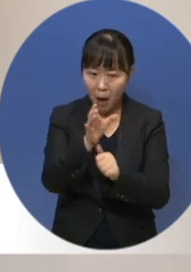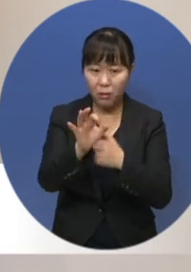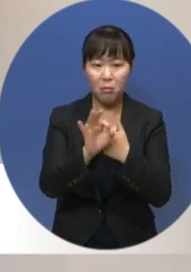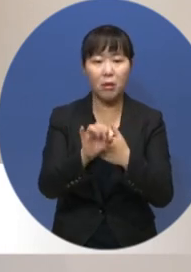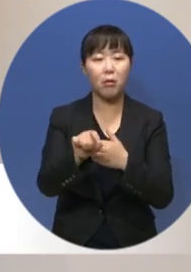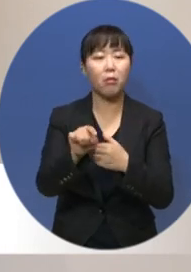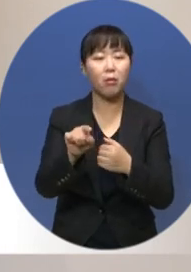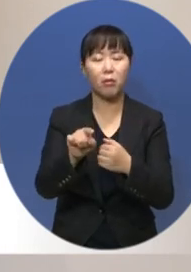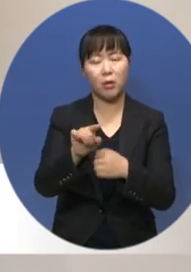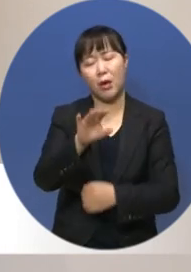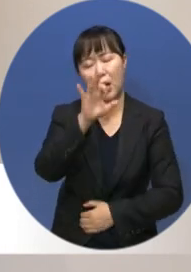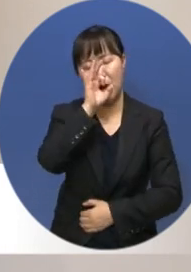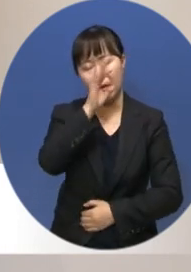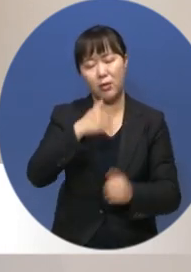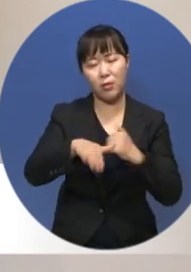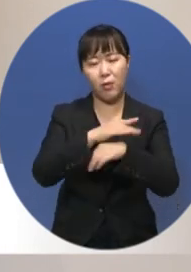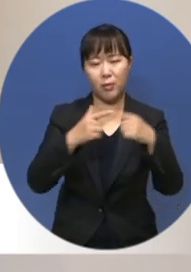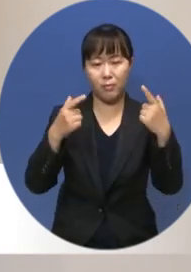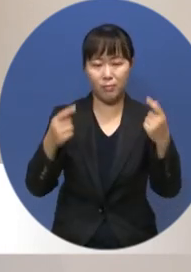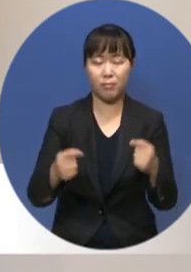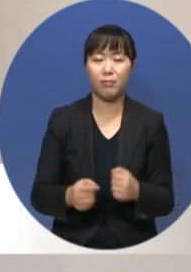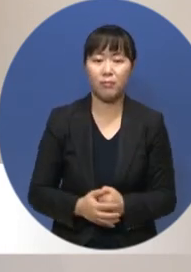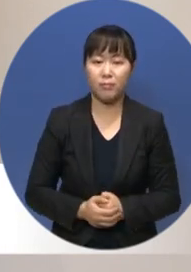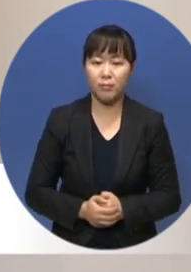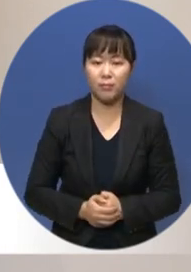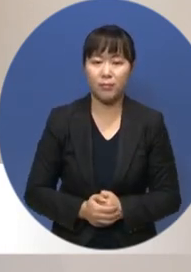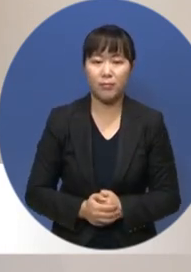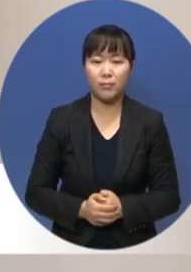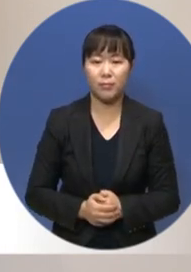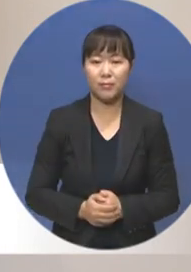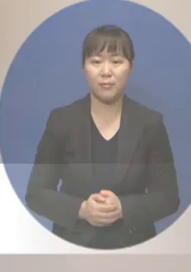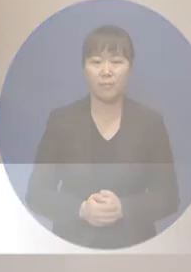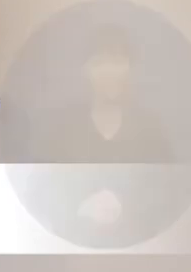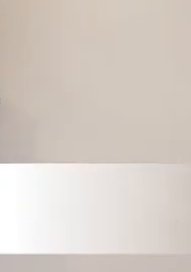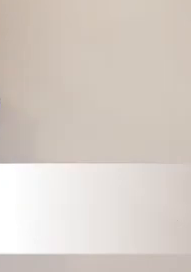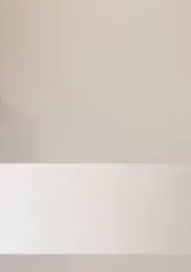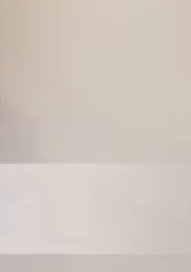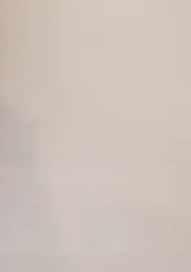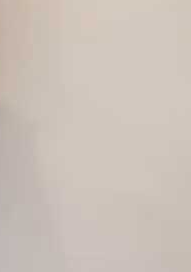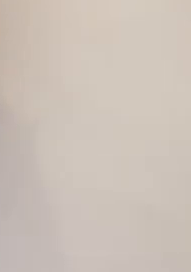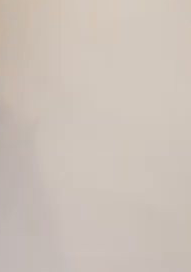안는다면 이는 있을 수 없는 일이겠지요. 김상의 풍경소리였습니다.